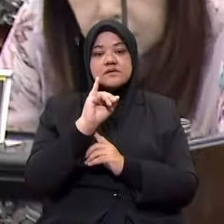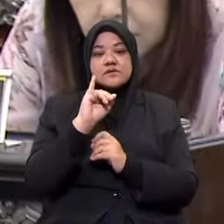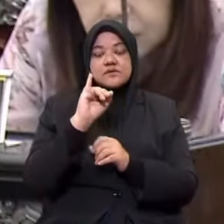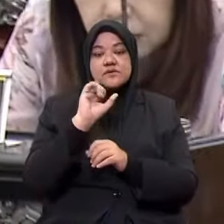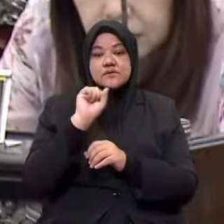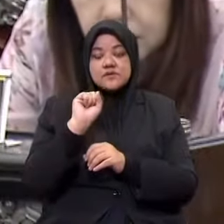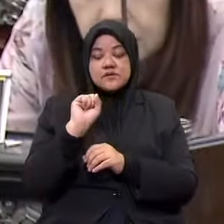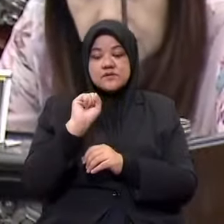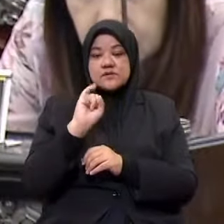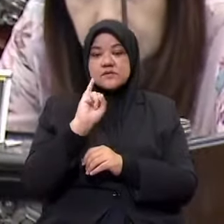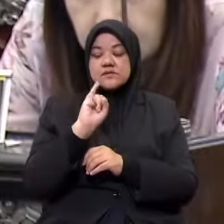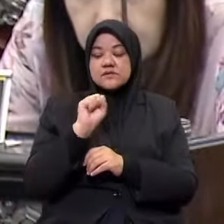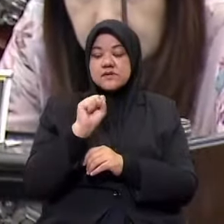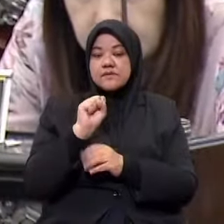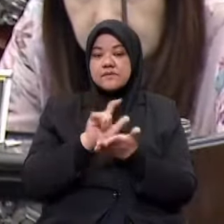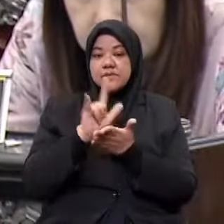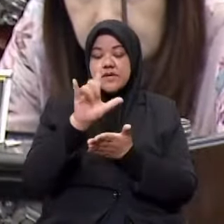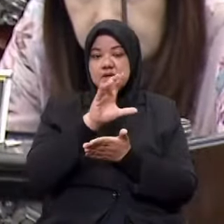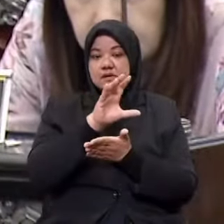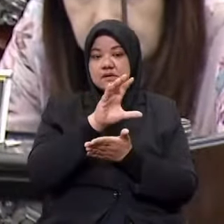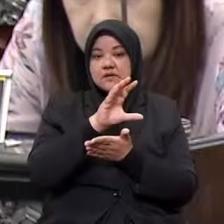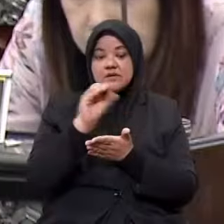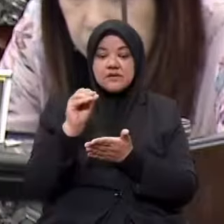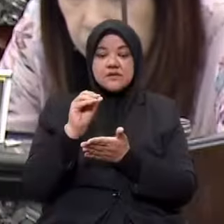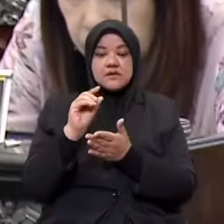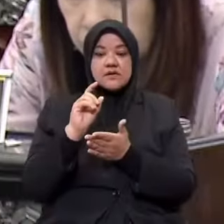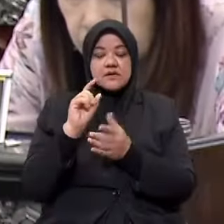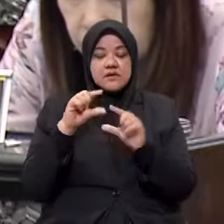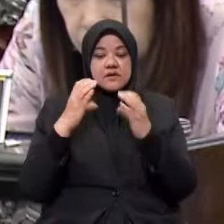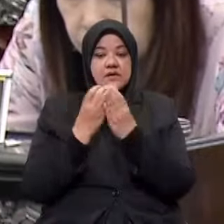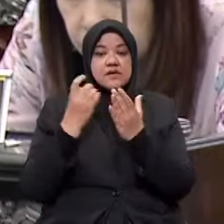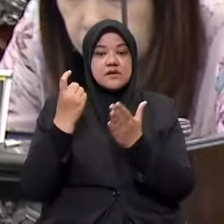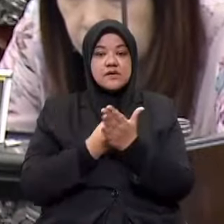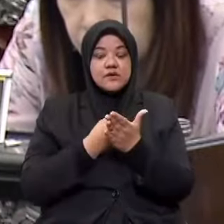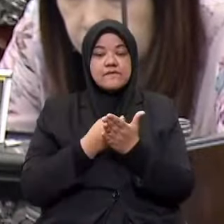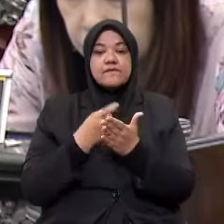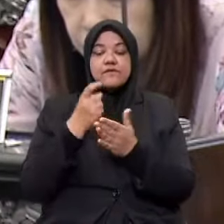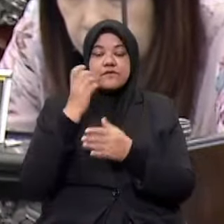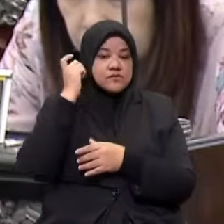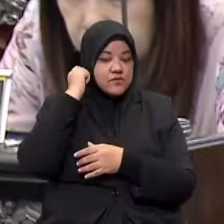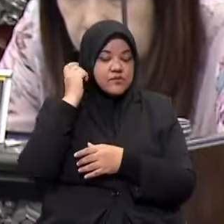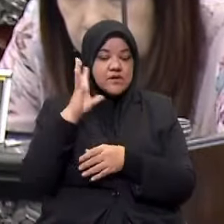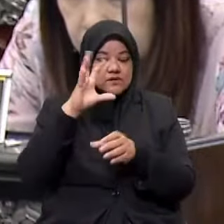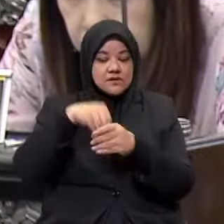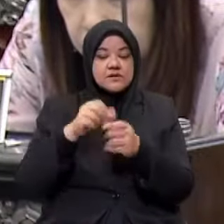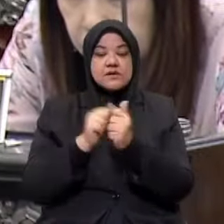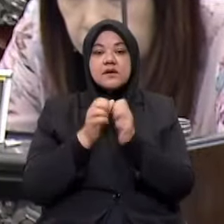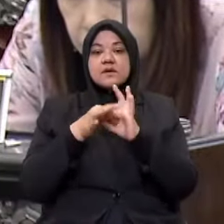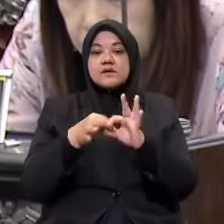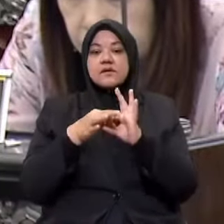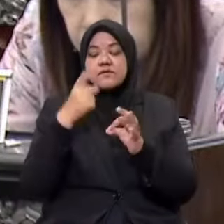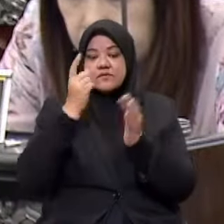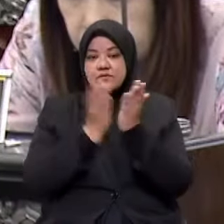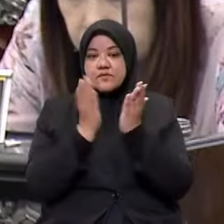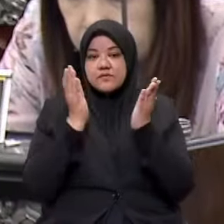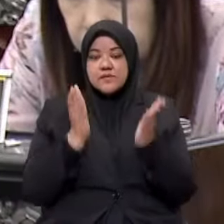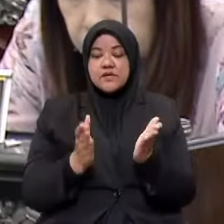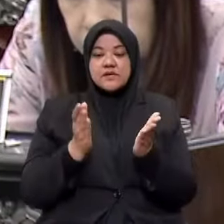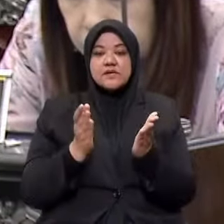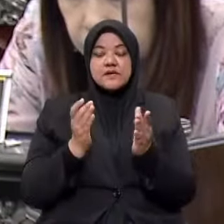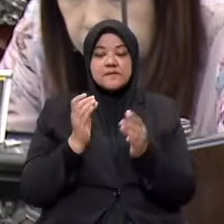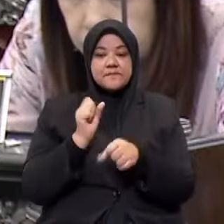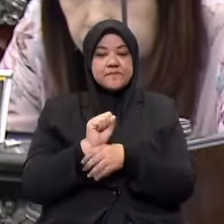Sepang International ccuit dan kelab Golf negara Subang yang turut dilibatkan dalam kerjasama ini bagi pelajar-pelajar